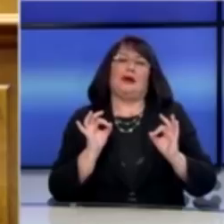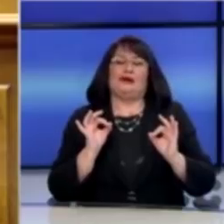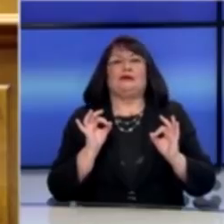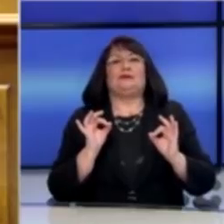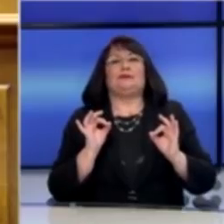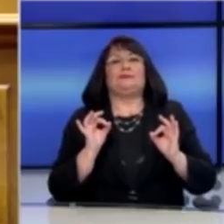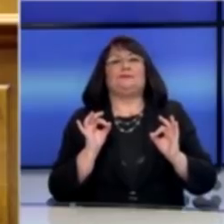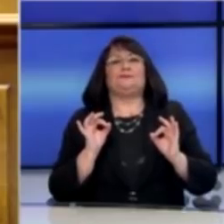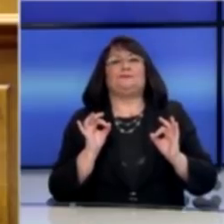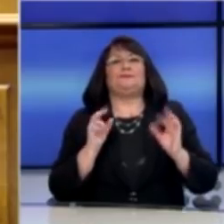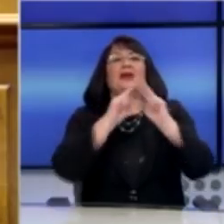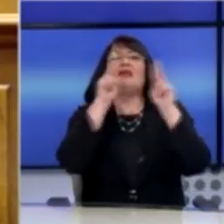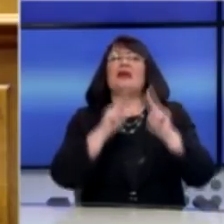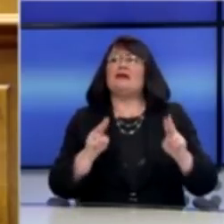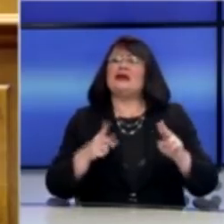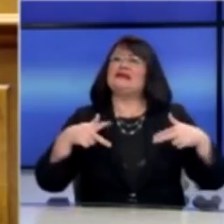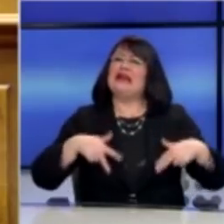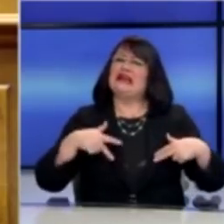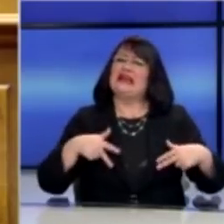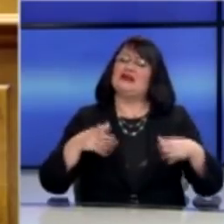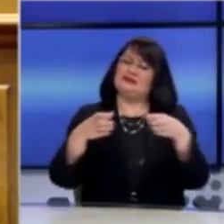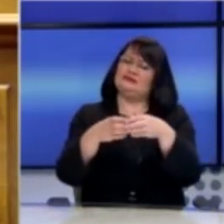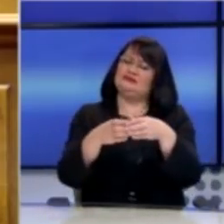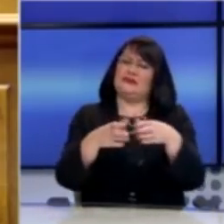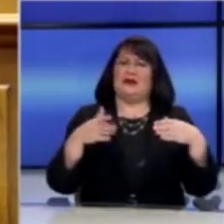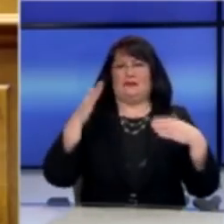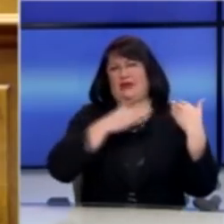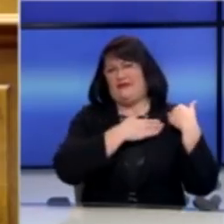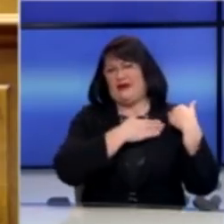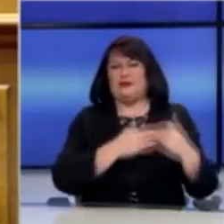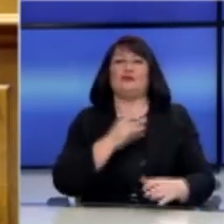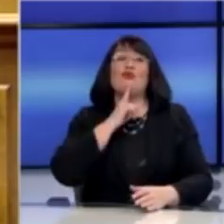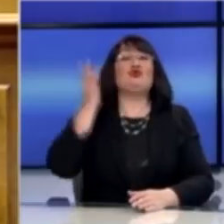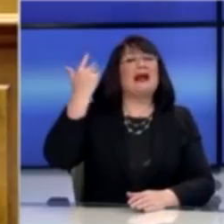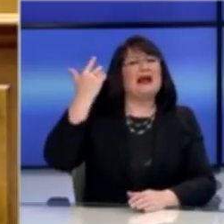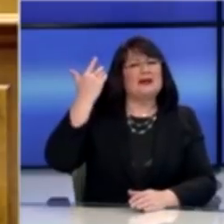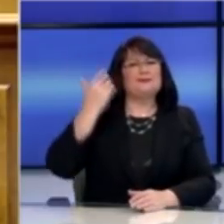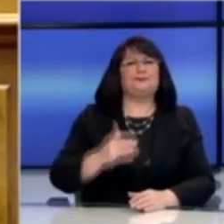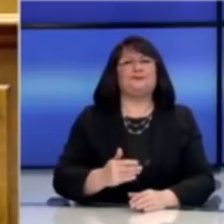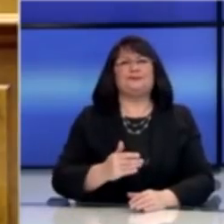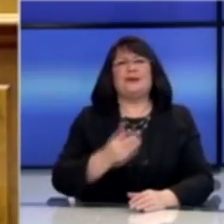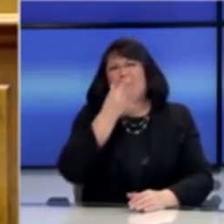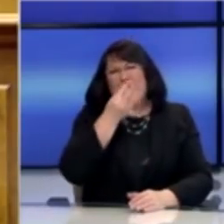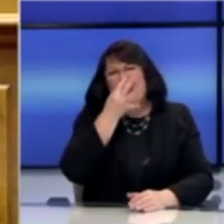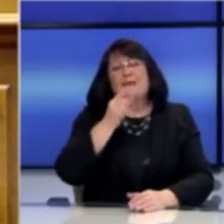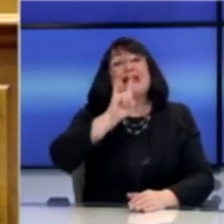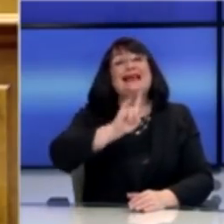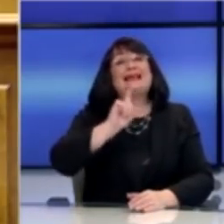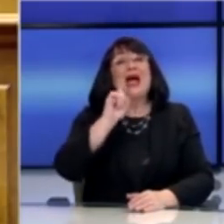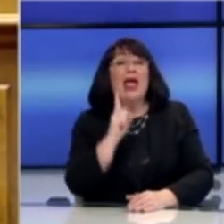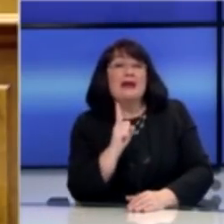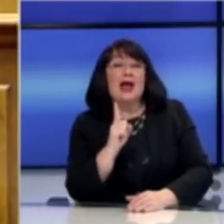αποτελεσματικότητά τους από τις διεθνείς και τις κρατικές αρχές. Όπως το παρελθόν, για παράδειγμα, με τη γρήπη ή τα